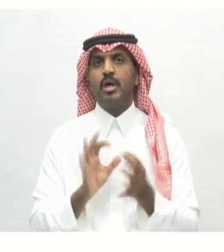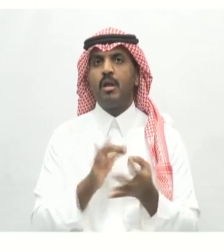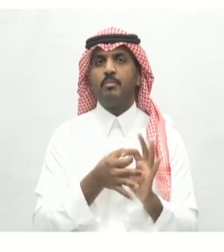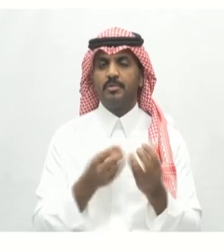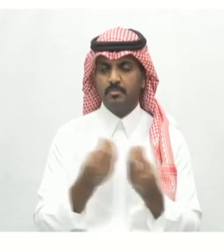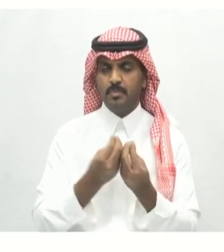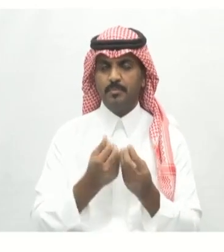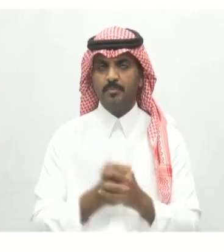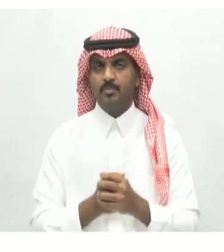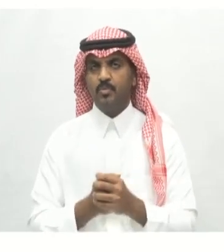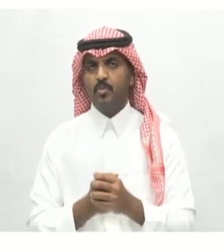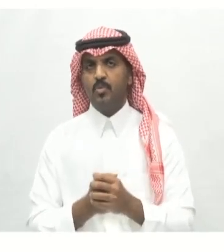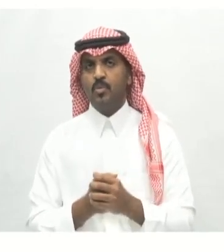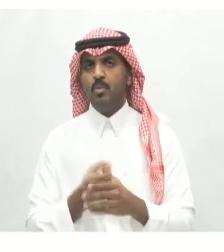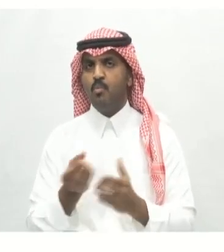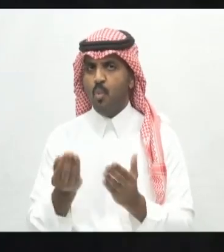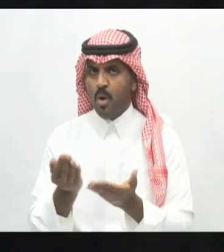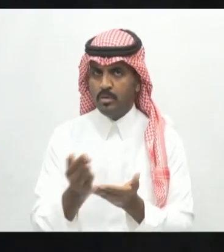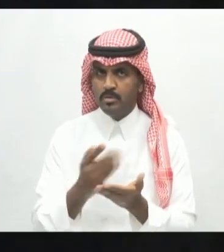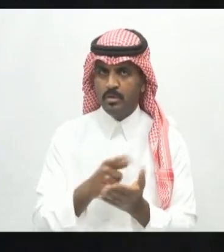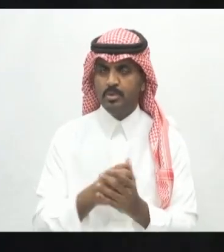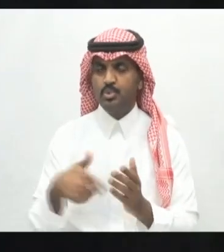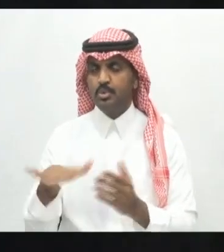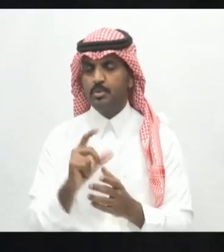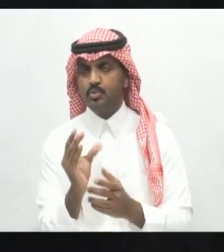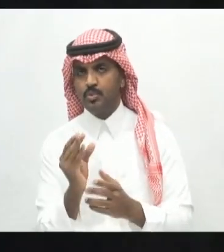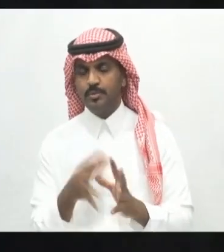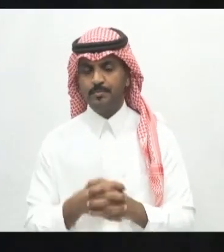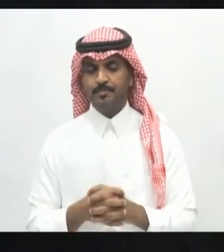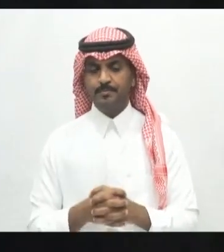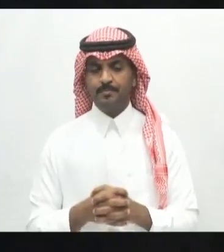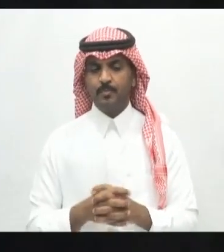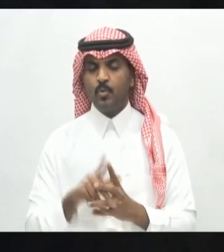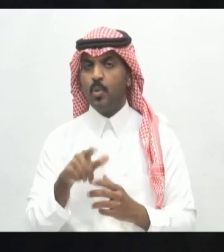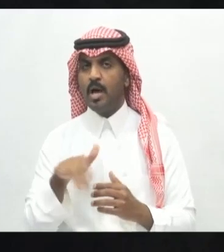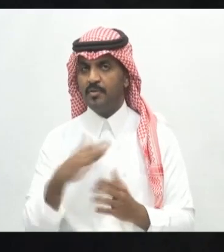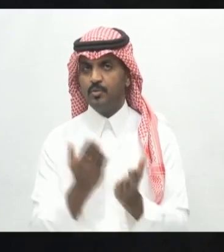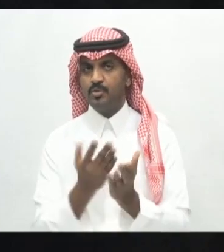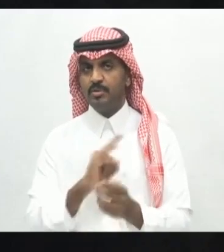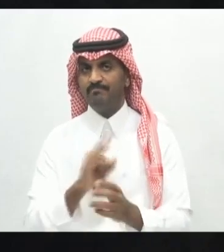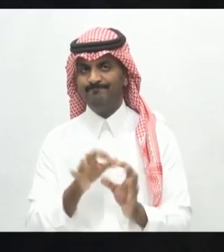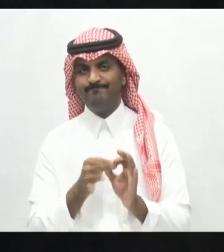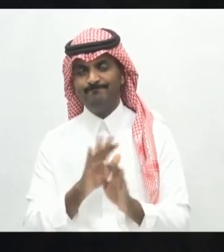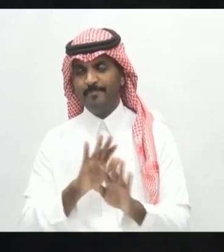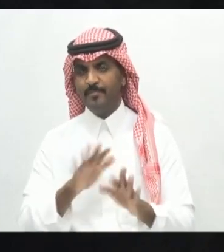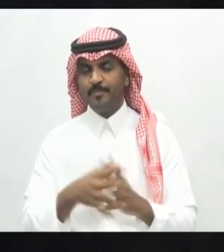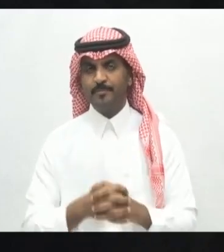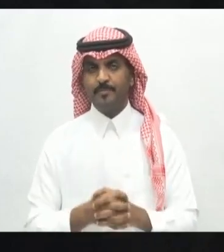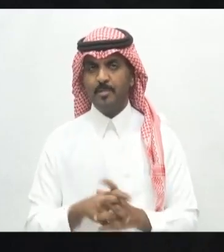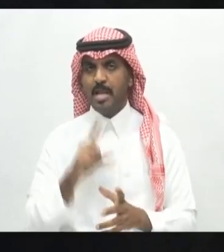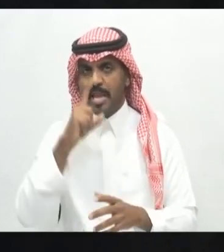وهي محصله لجميع دروس هذه الوحده وهذه الدروس جميعا لا ينفك بعضها عن بعض